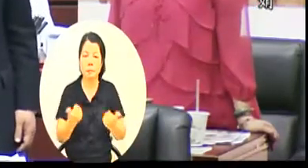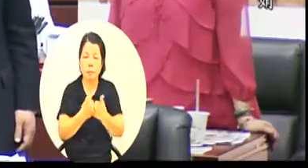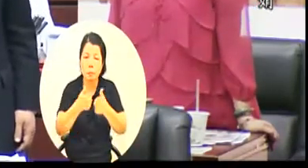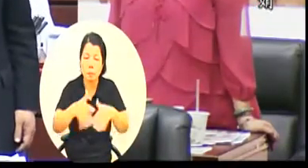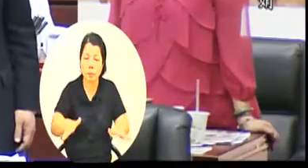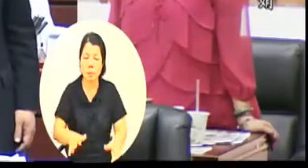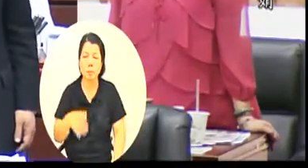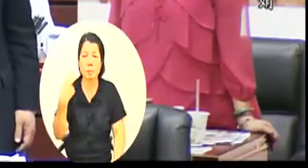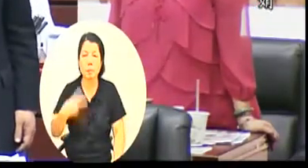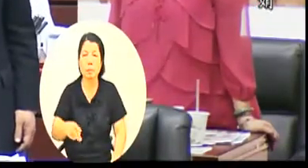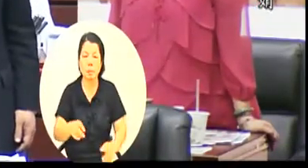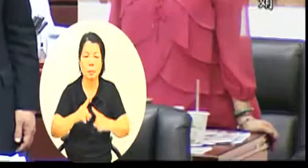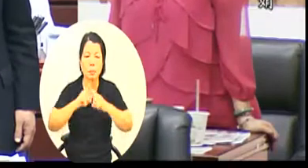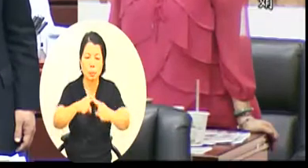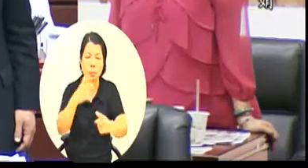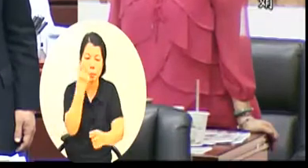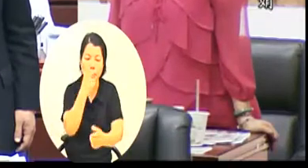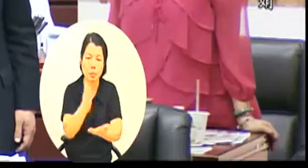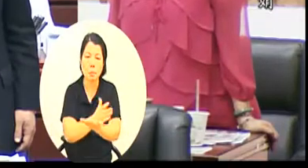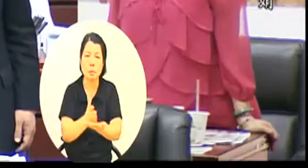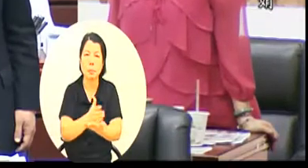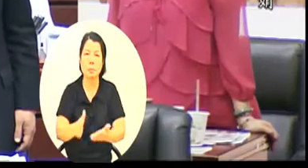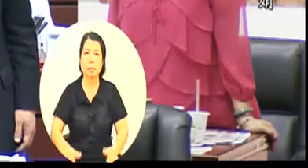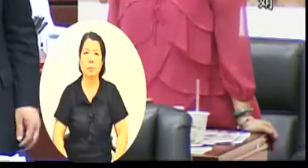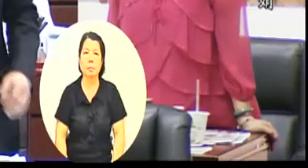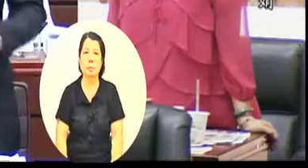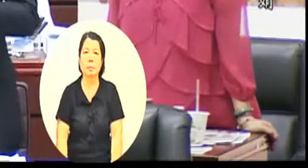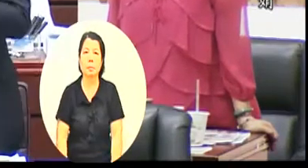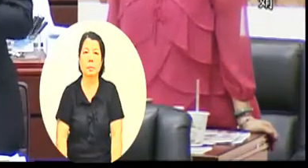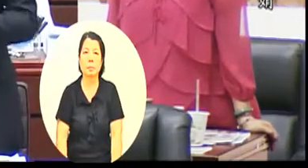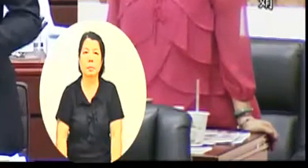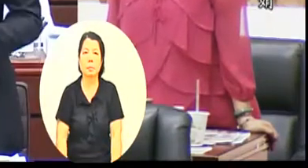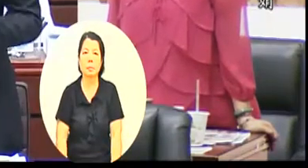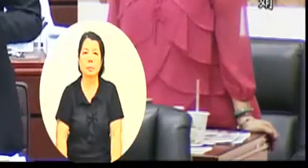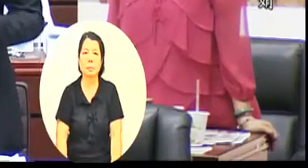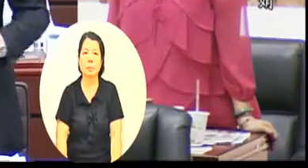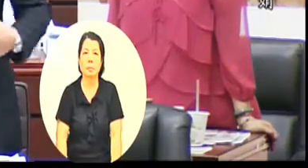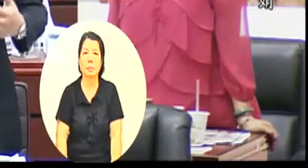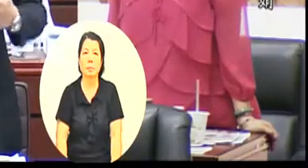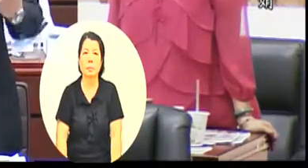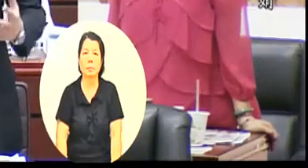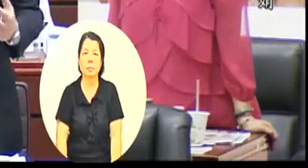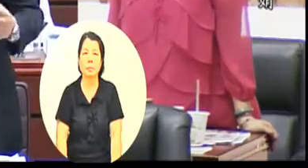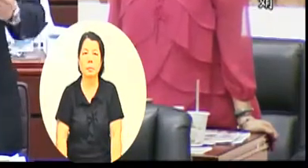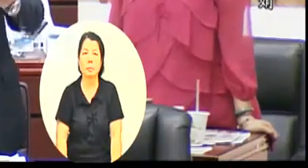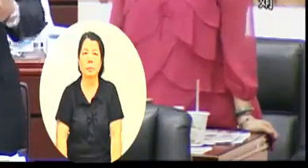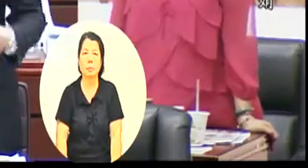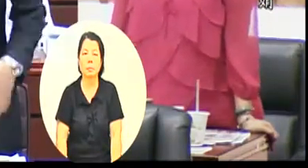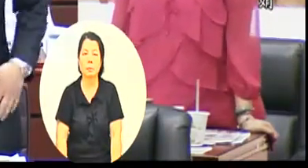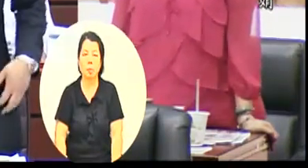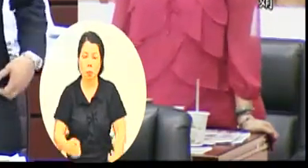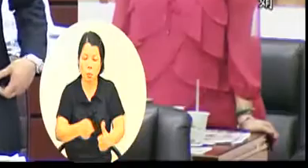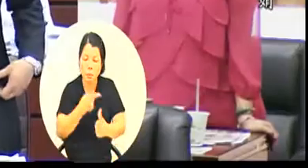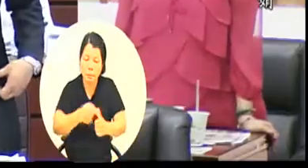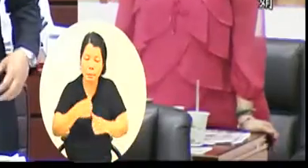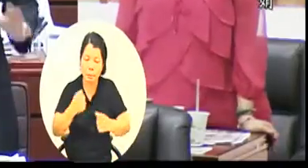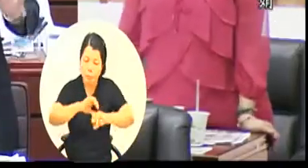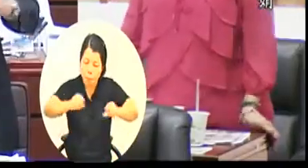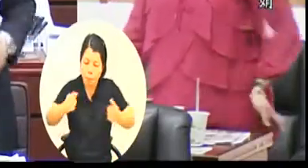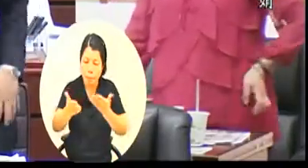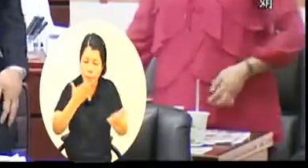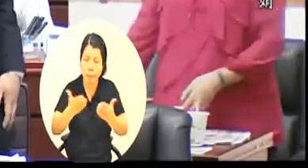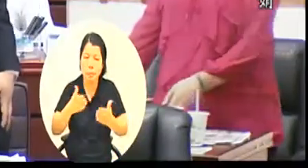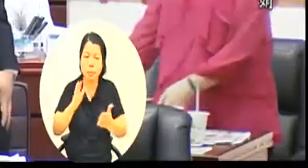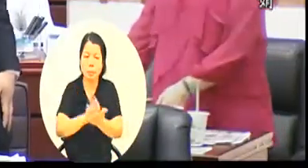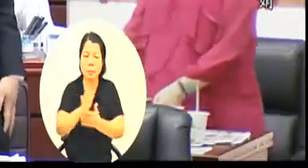次会议，好不好？针对这块土地要怎么处置？ 我们先跟那个了解一下状况，然后再跟议员这边看